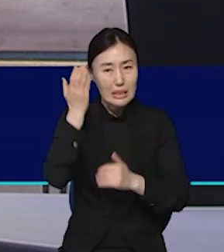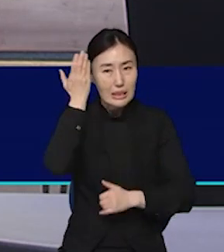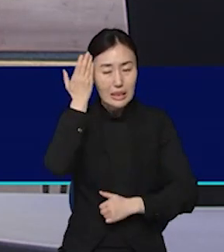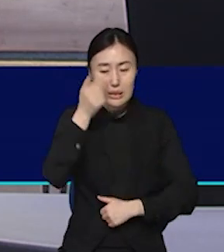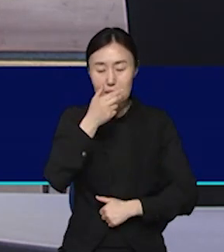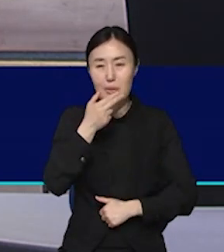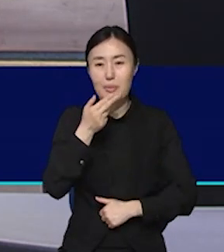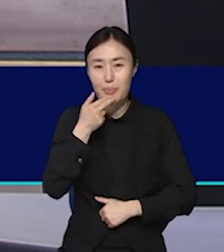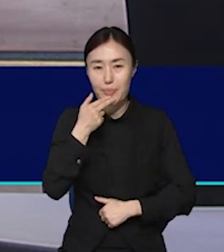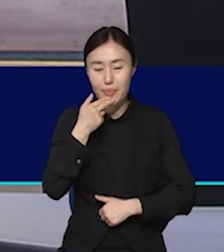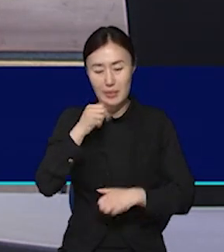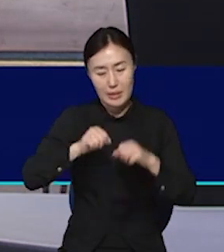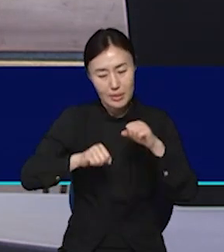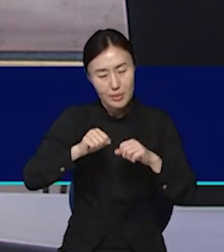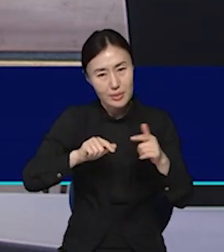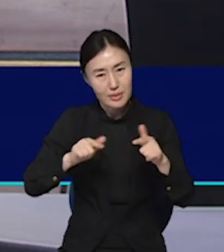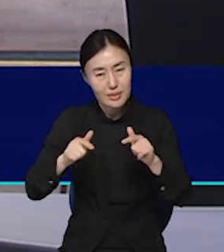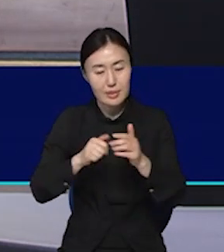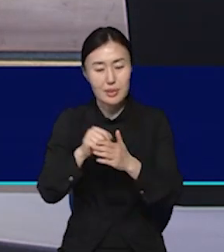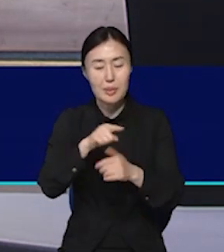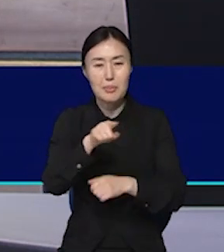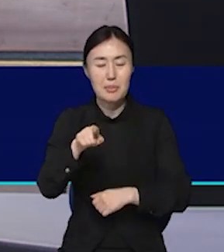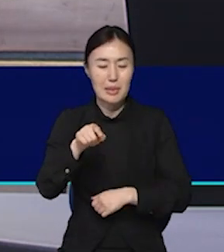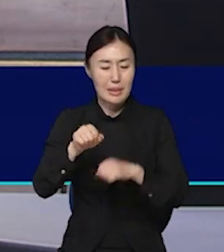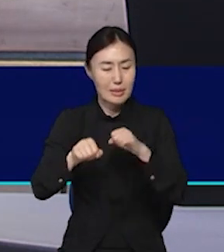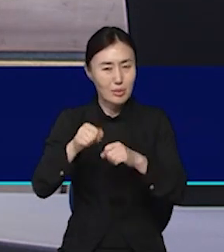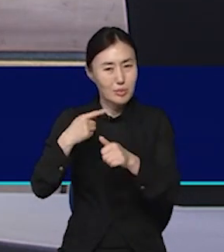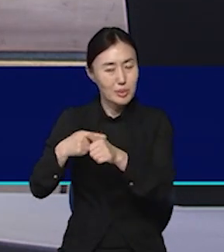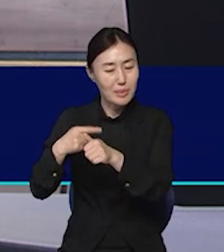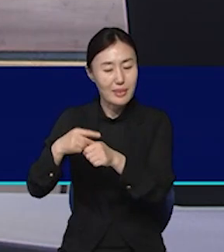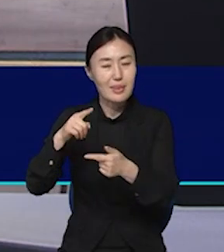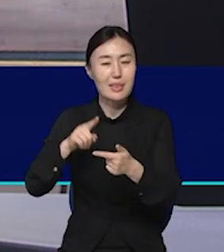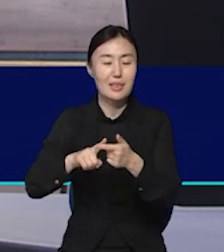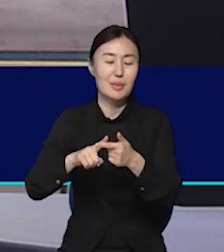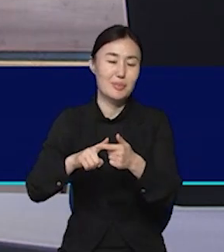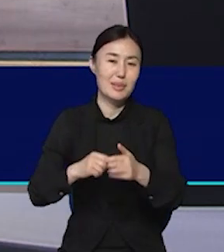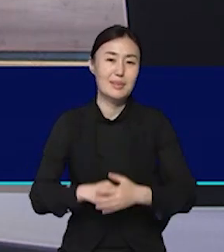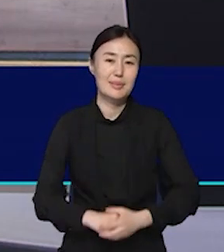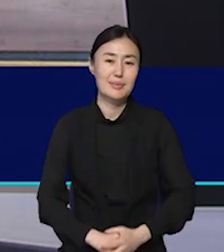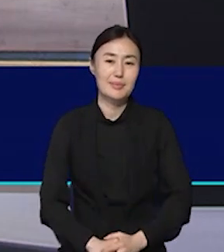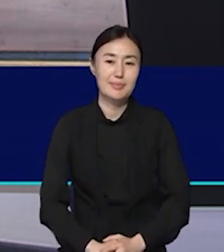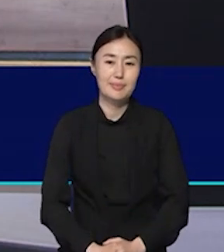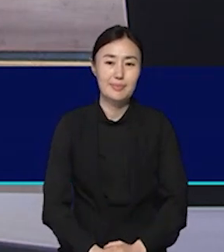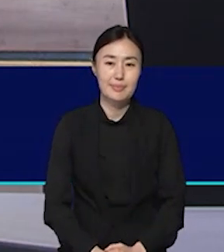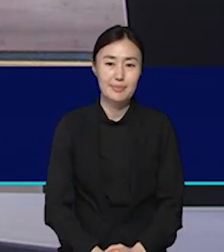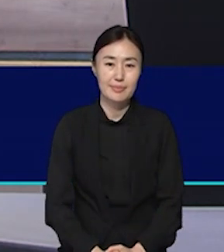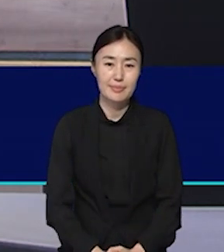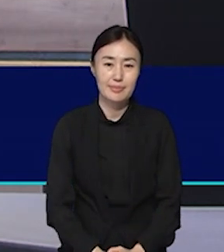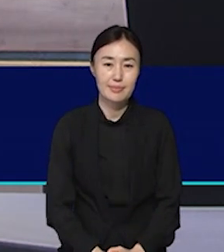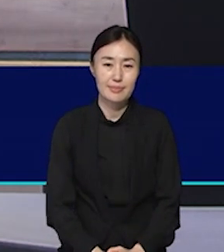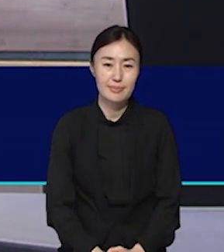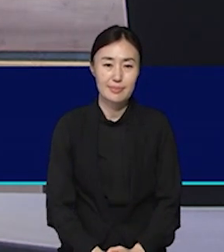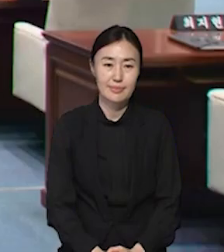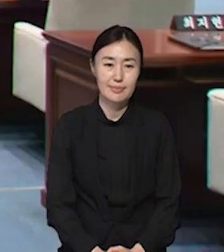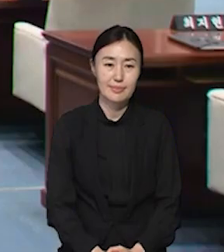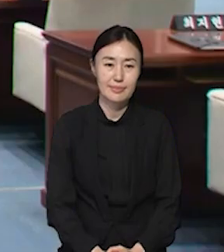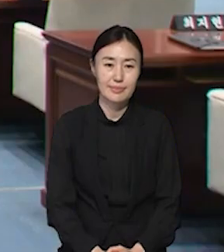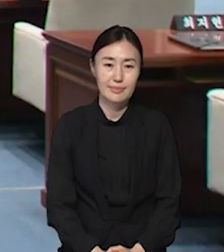꼬집고 그들만의 리그로 변질된 5.18에 대해 신랄하게 비판했습니다. 이형길 기자입니다.